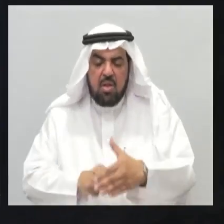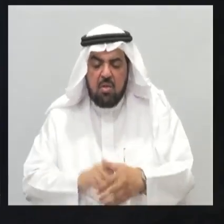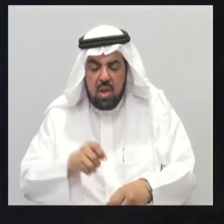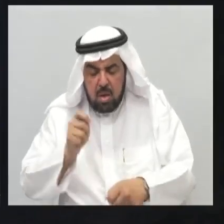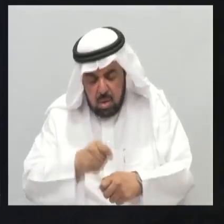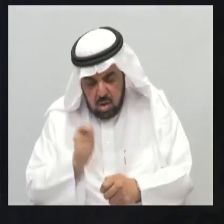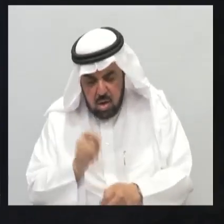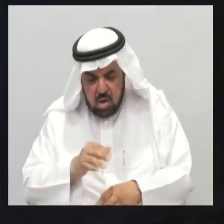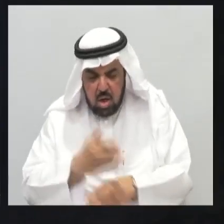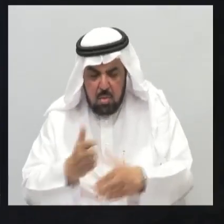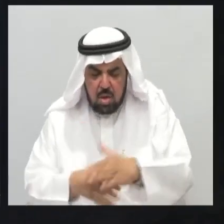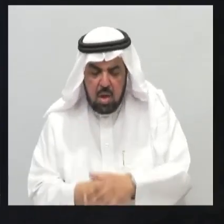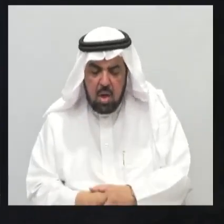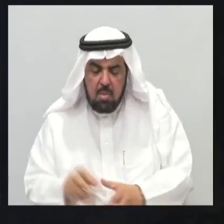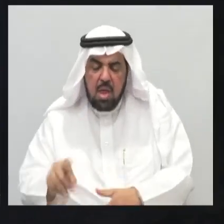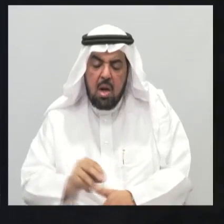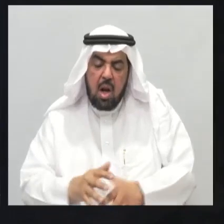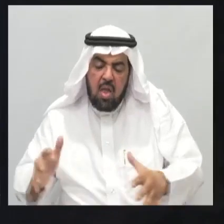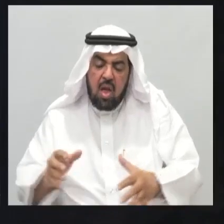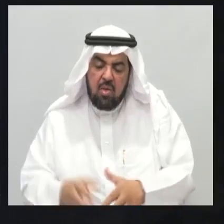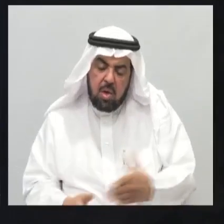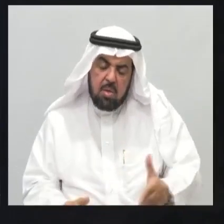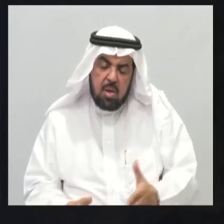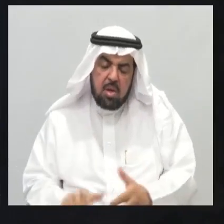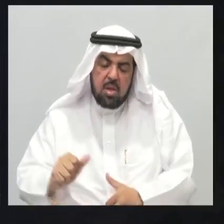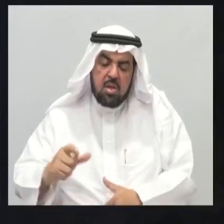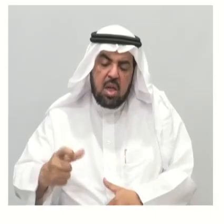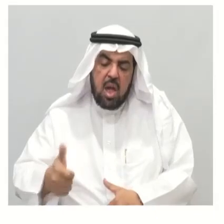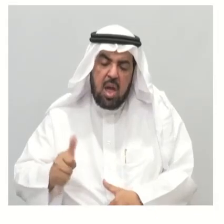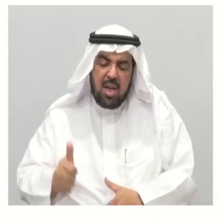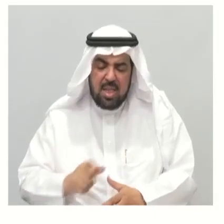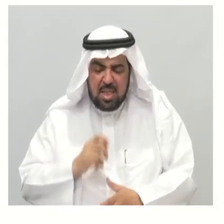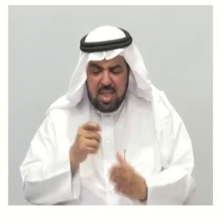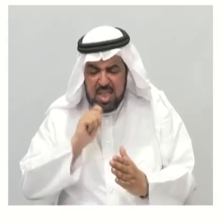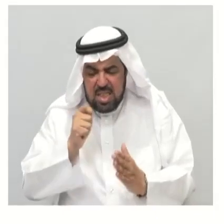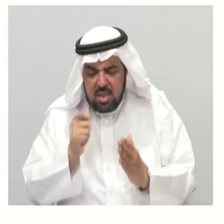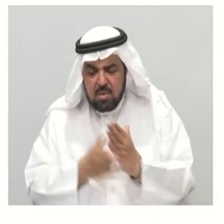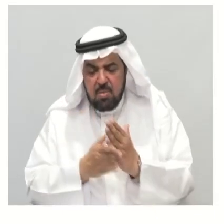مثال الكثافة، وهنا مثال صدى الحديد.